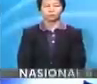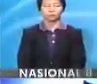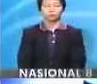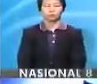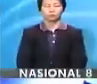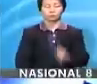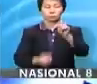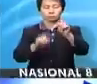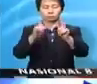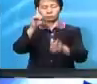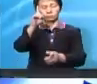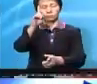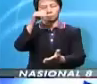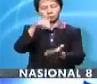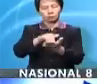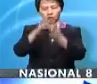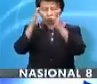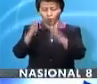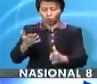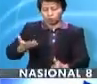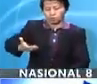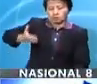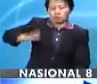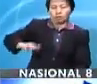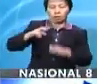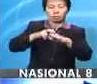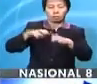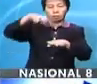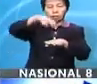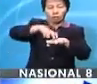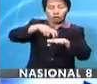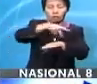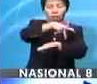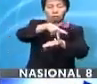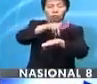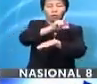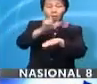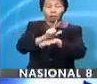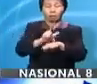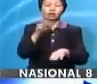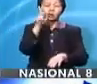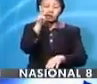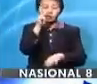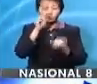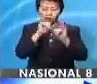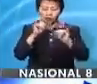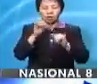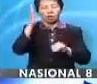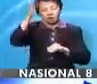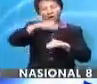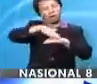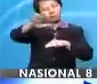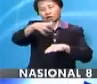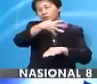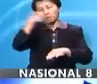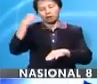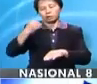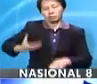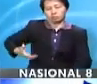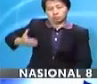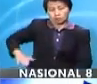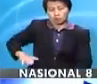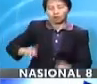Kira-kira 1,000 pendatang asing warga Bangladesh yang mendarat di Pulau Langkawi, Kedah Isnin lalu dijangka dihantar pulang segera ke negara